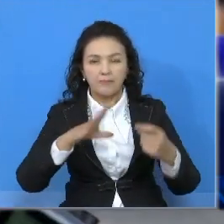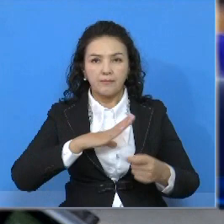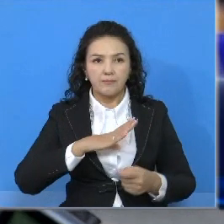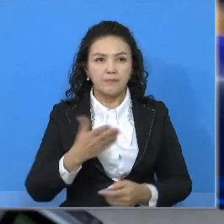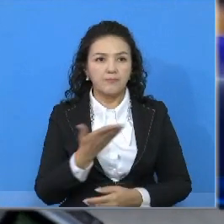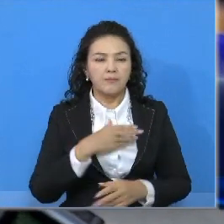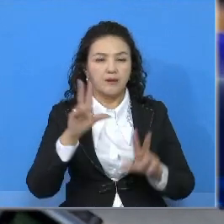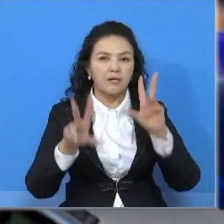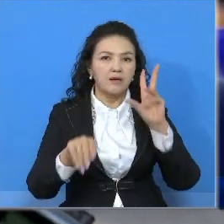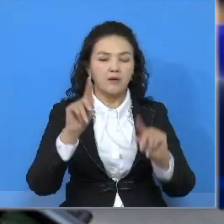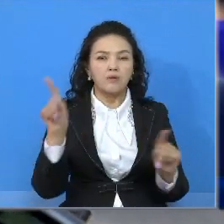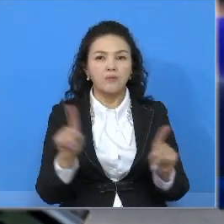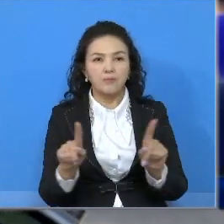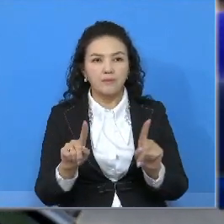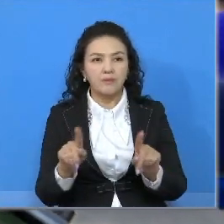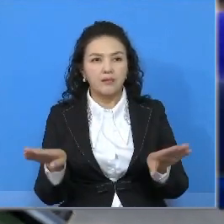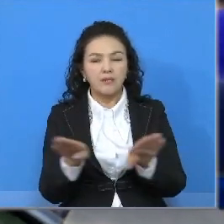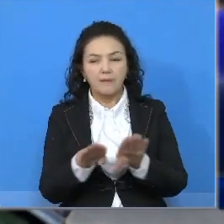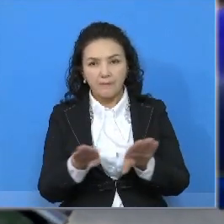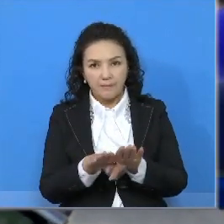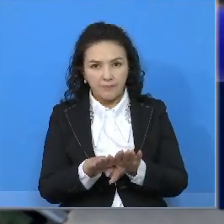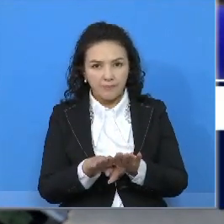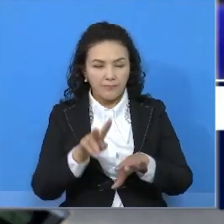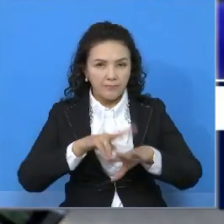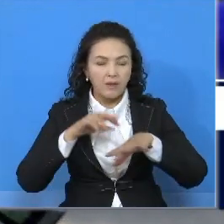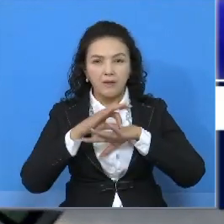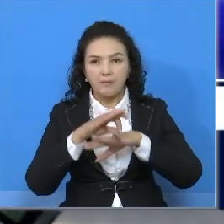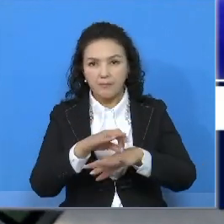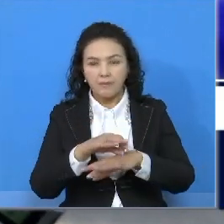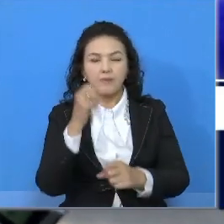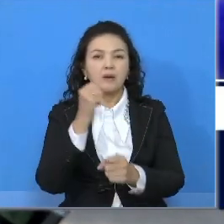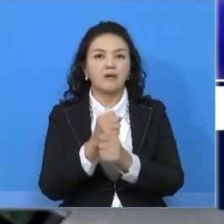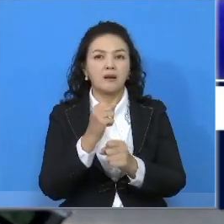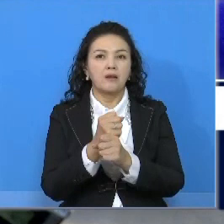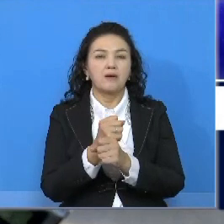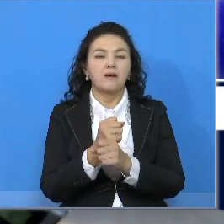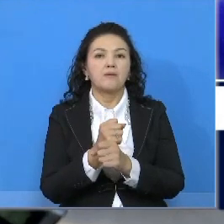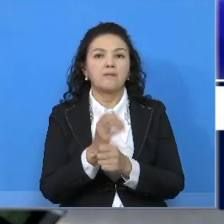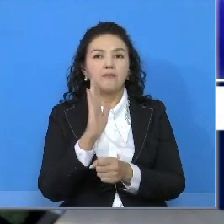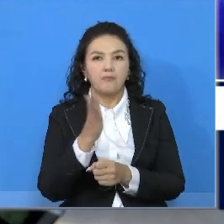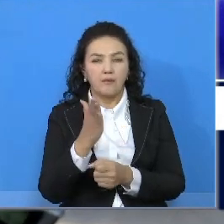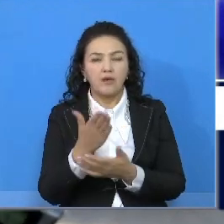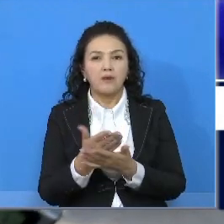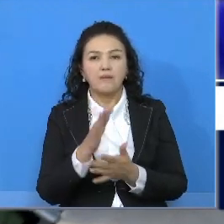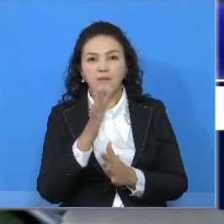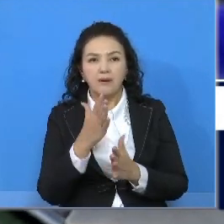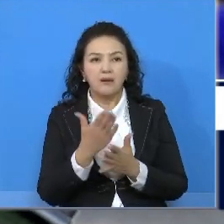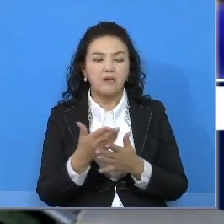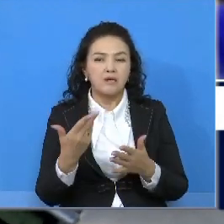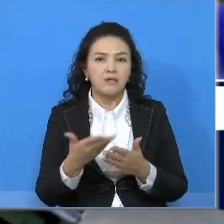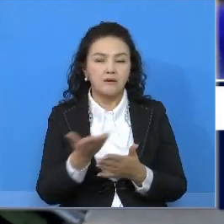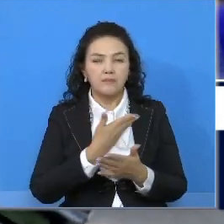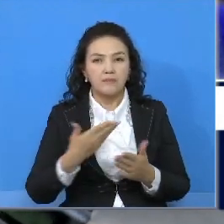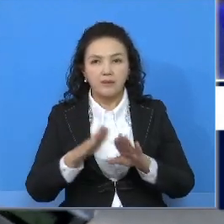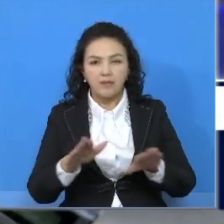Мы надеемся, что соответствующие органы проведут работы соответствующие, будут приняты меры, и для